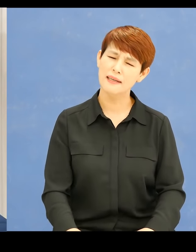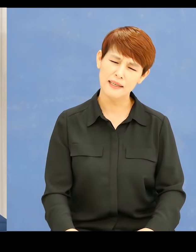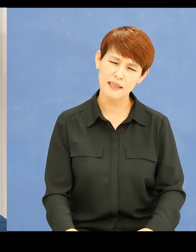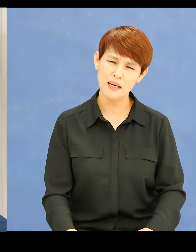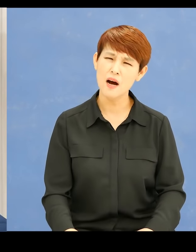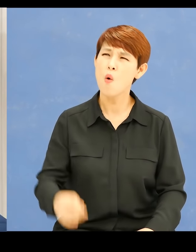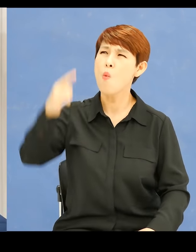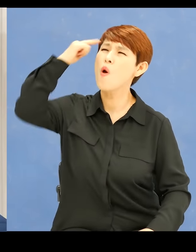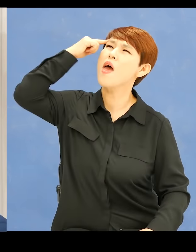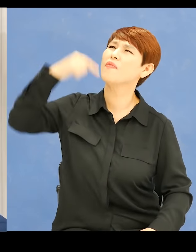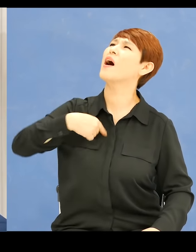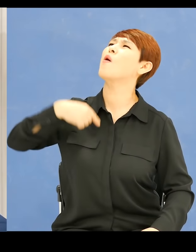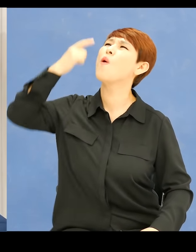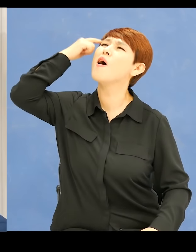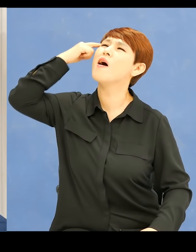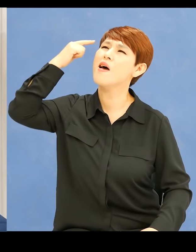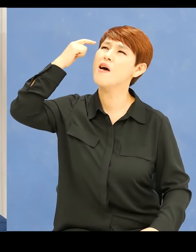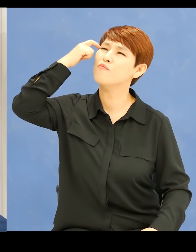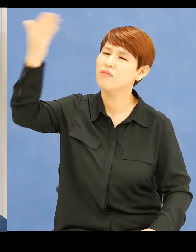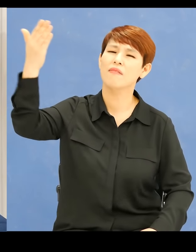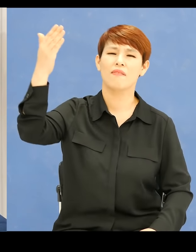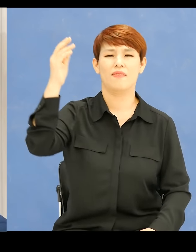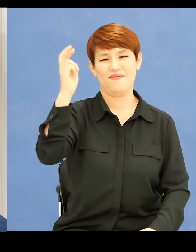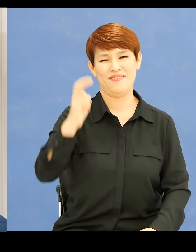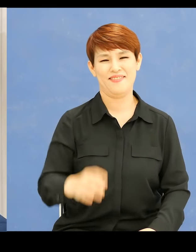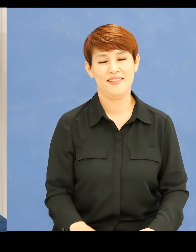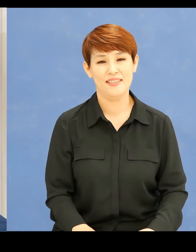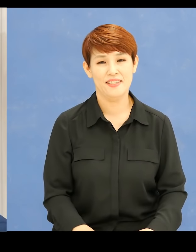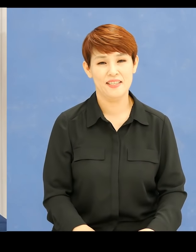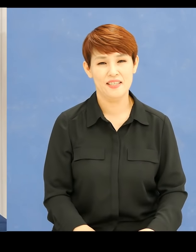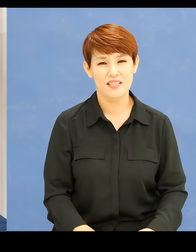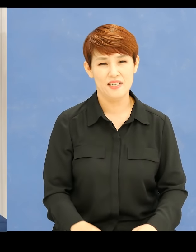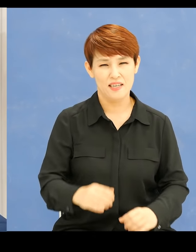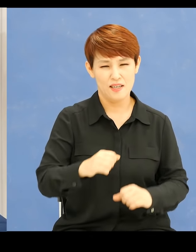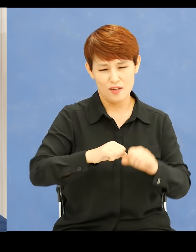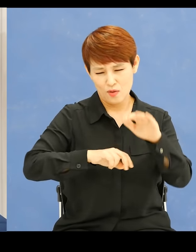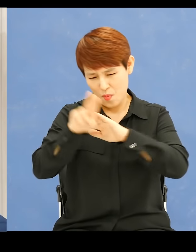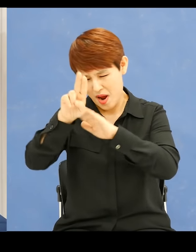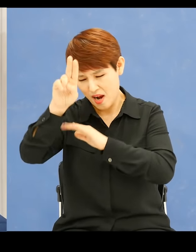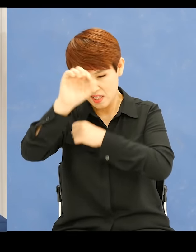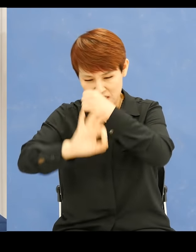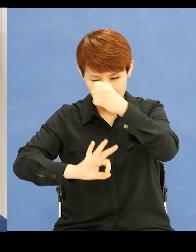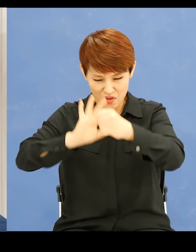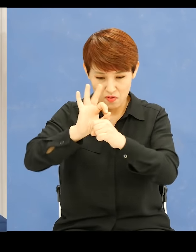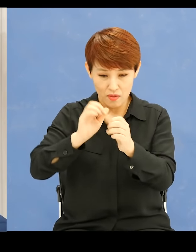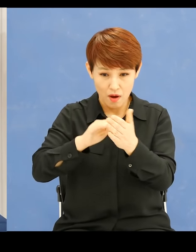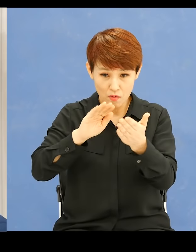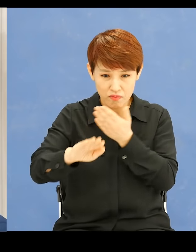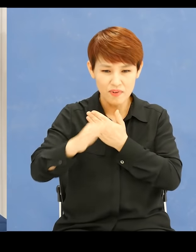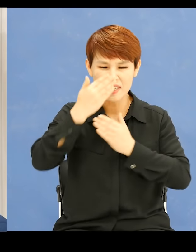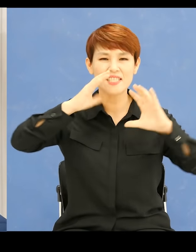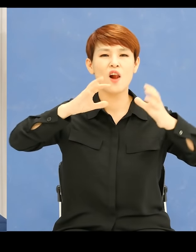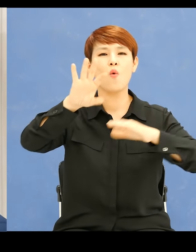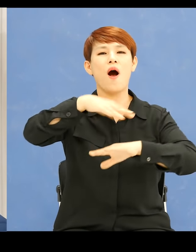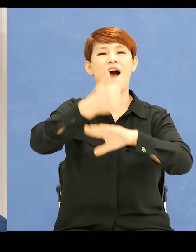세월을 하나님 앞에 Why me? Why me라고 물었을 텐데 네. 10년이 끝나고 난 뒤에 그가 이스라엘의 왕이 되고 난